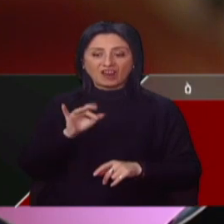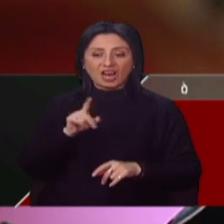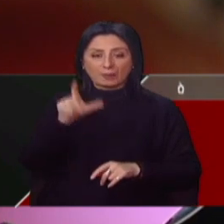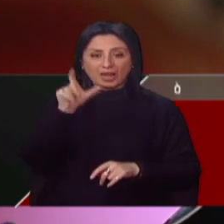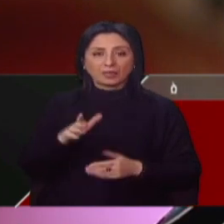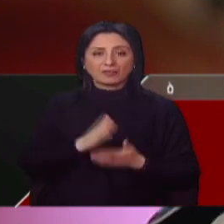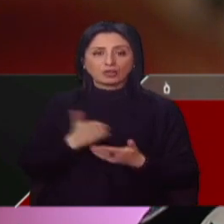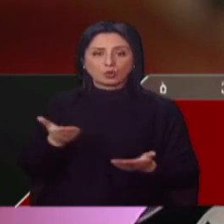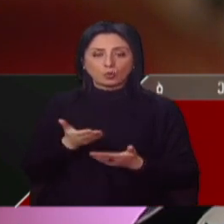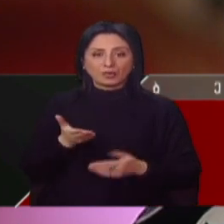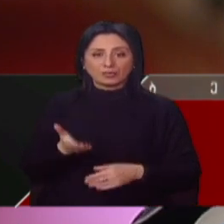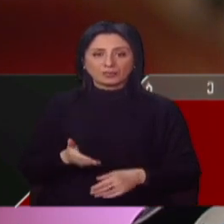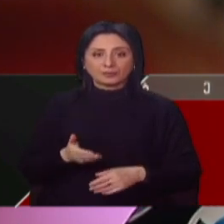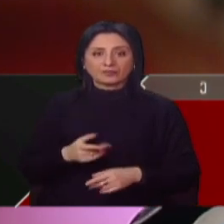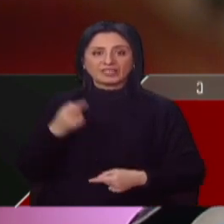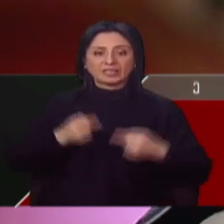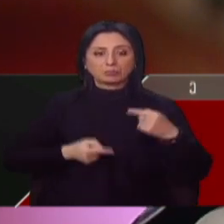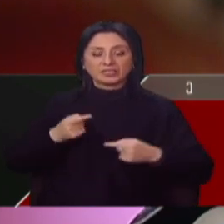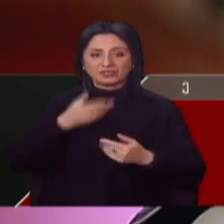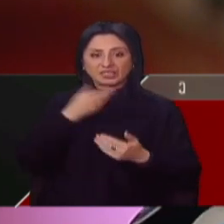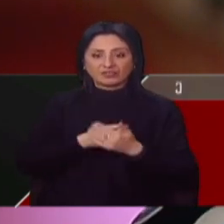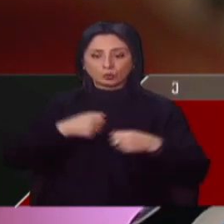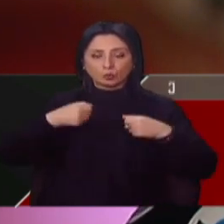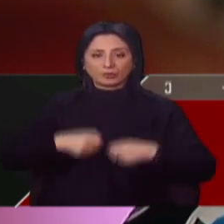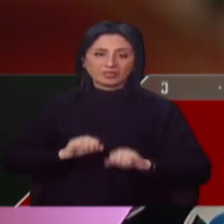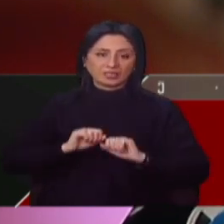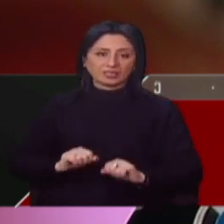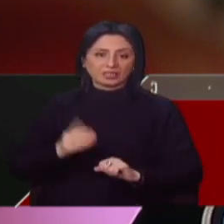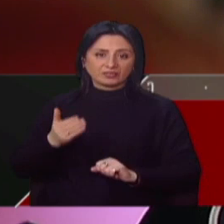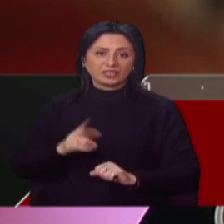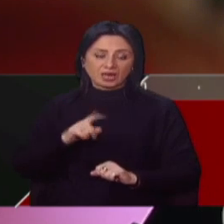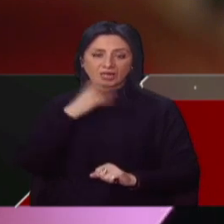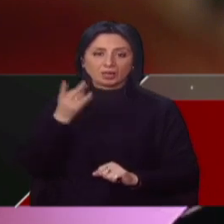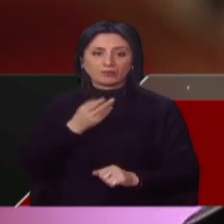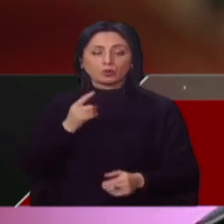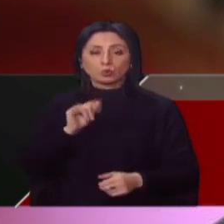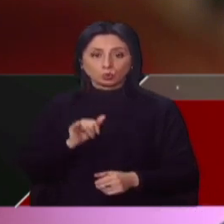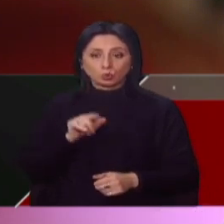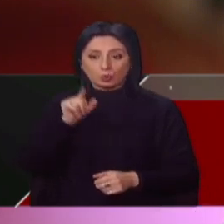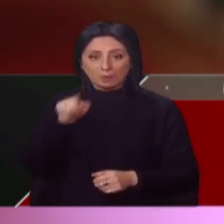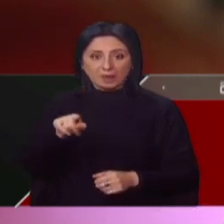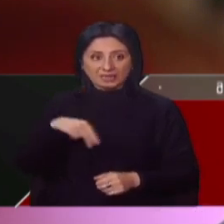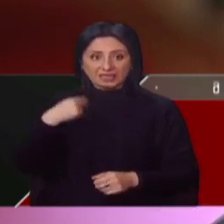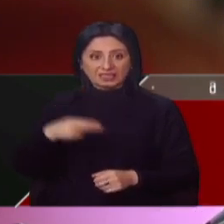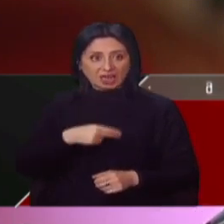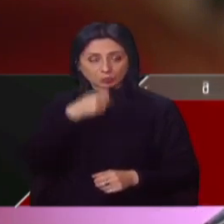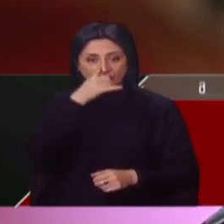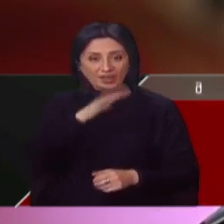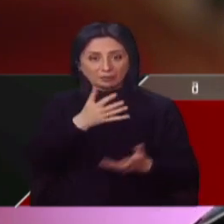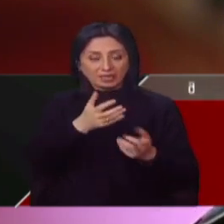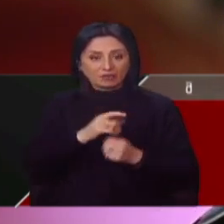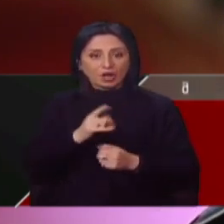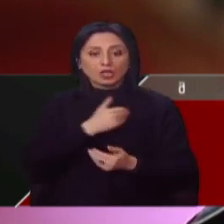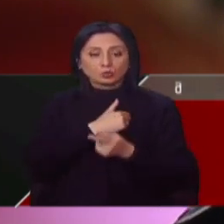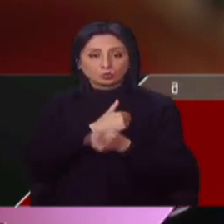არის ადამიანი, რომელიც იბრძვის საკუთარი უფლებების დასაცავად და რა თქმა უნდა, თუ მან სტრასბურგში ვერ მიიღო ის,